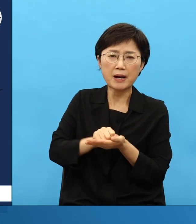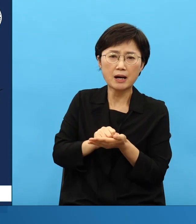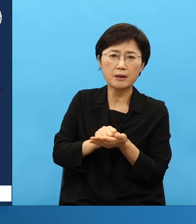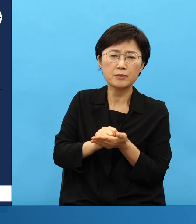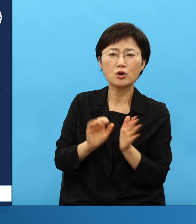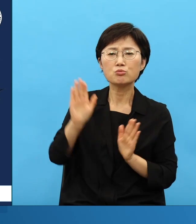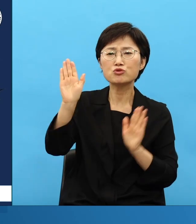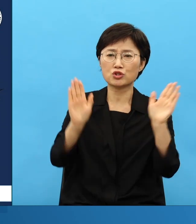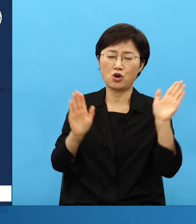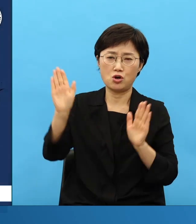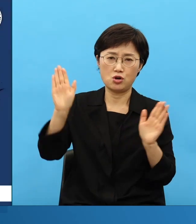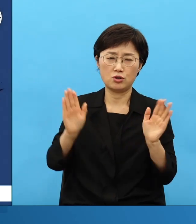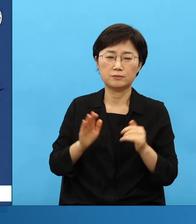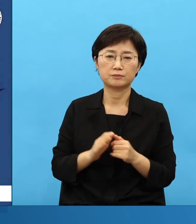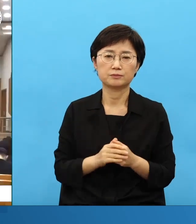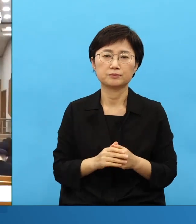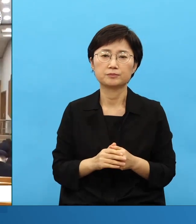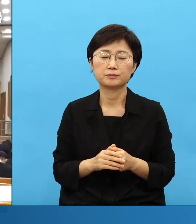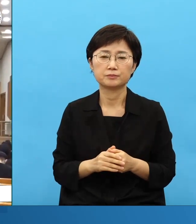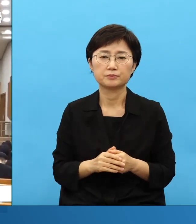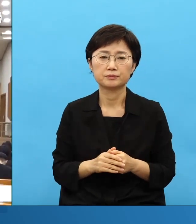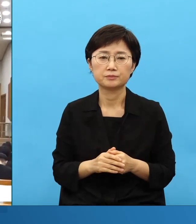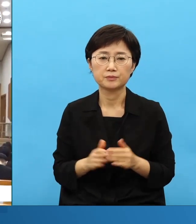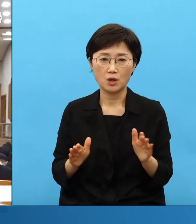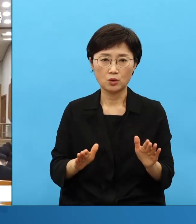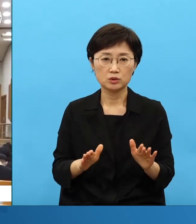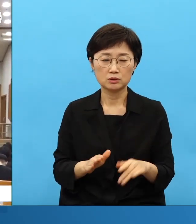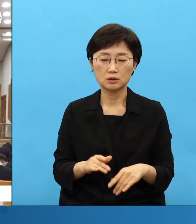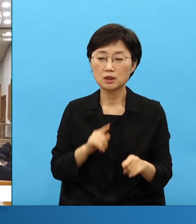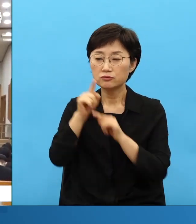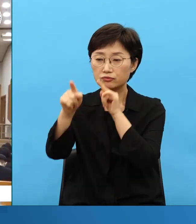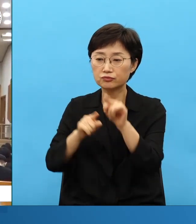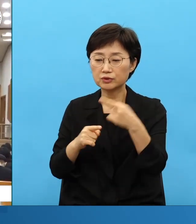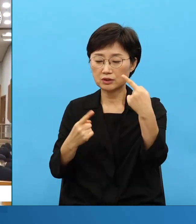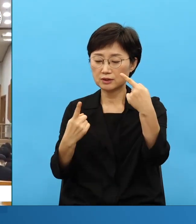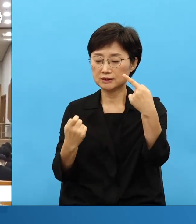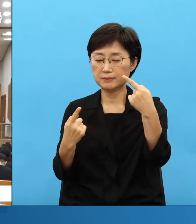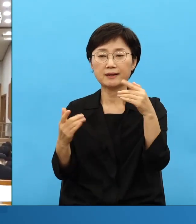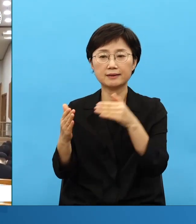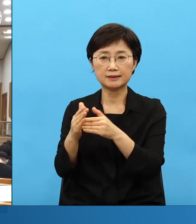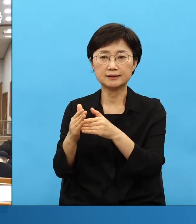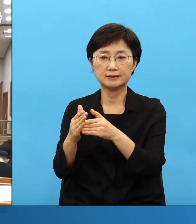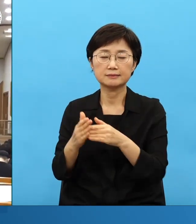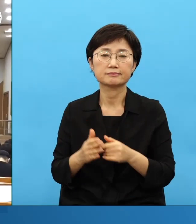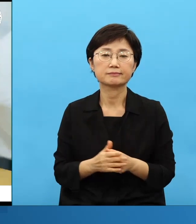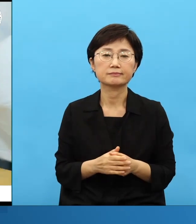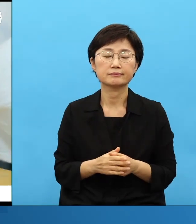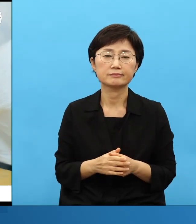뮤지컬 공연이 준비되어 있습니다. 오는 1월 11일까지 등록받습니다.